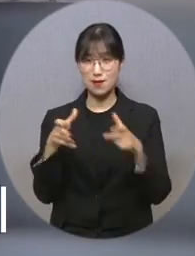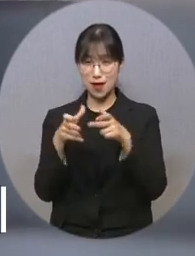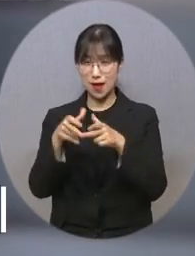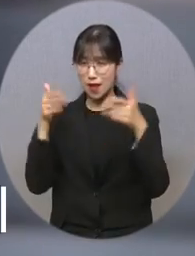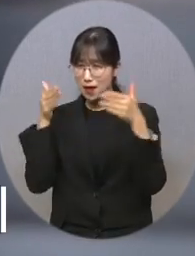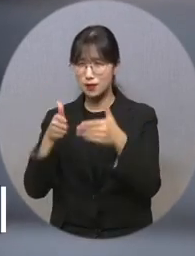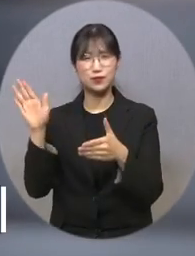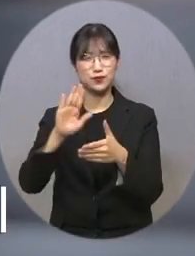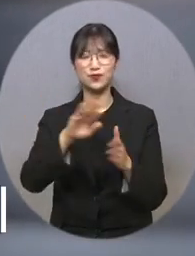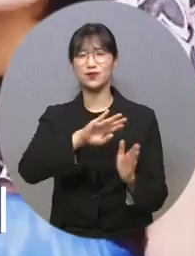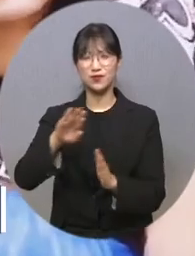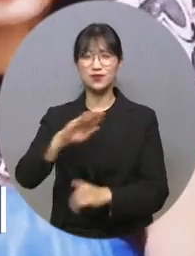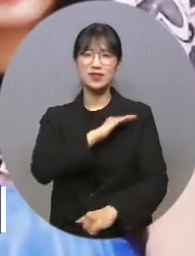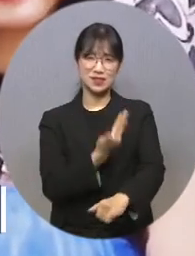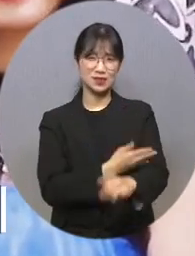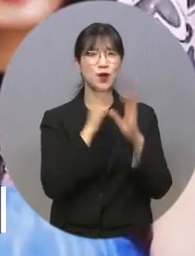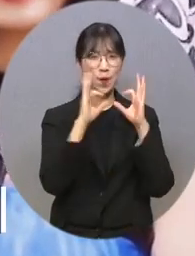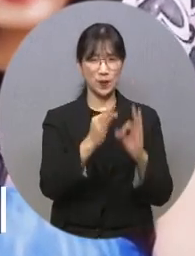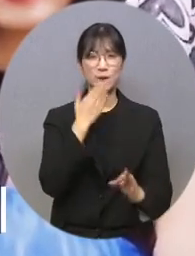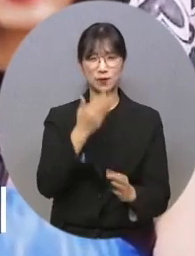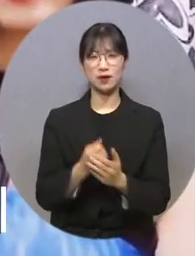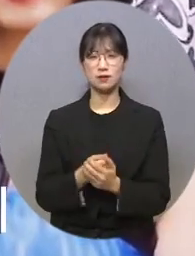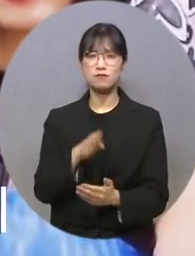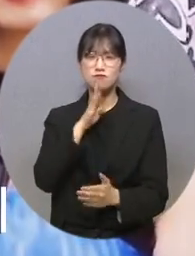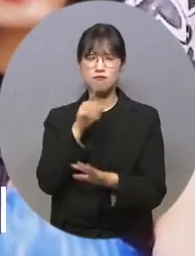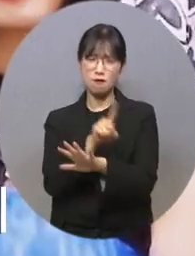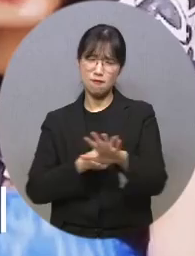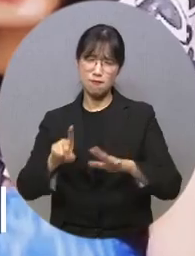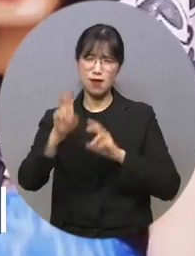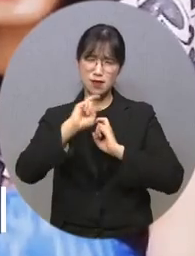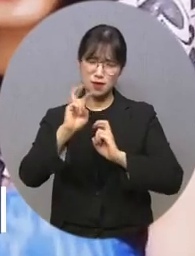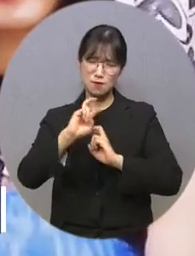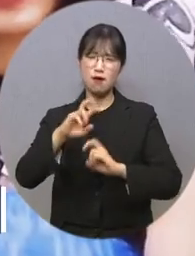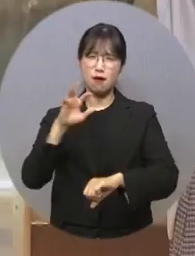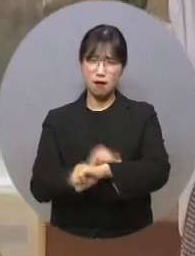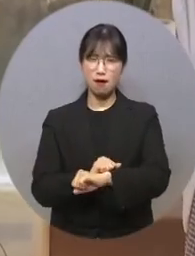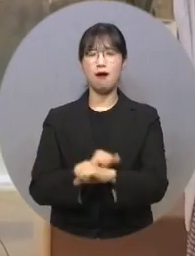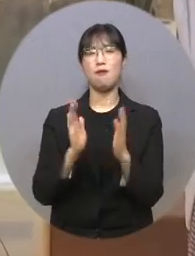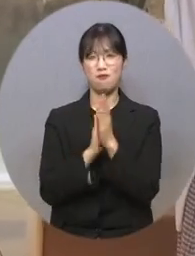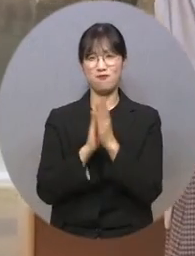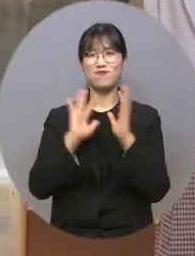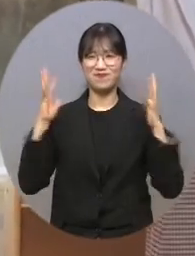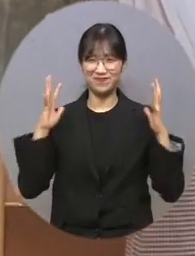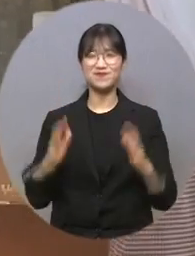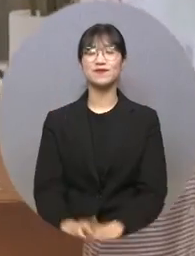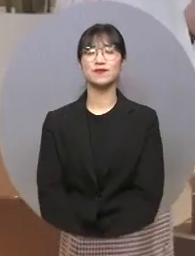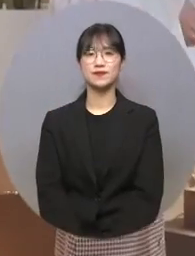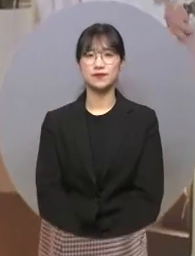능력이 보입니다. 정말 뛰어난 음악성에 감사와 박수를 보냅니다.